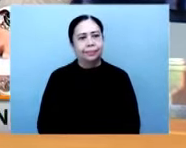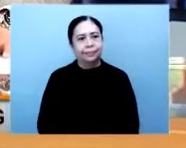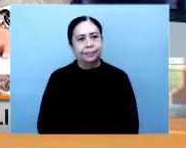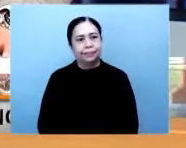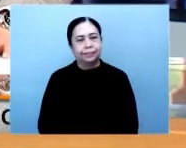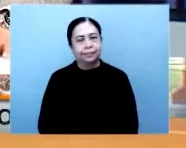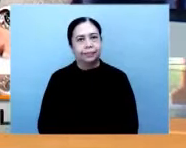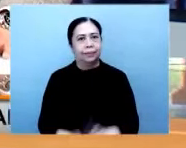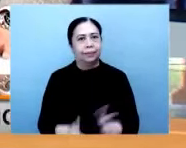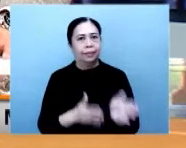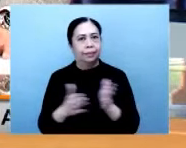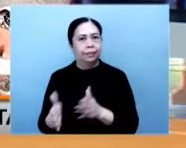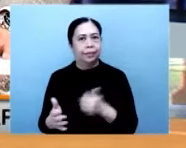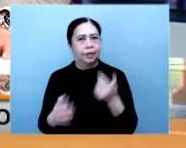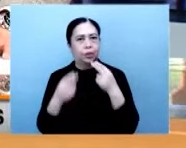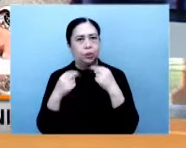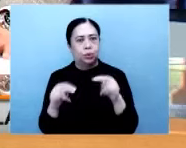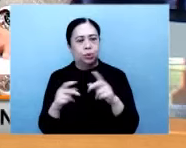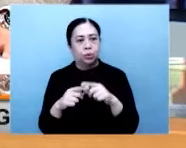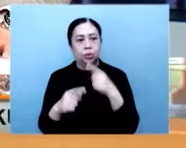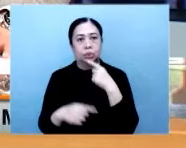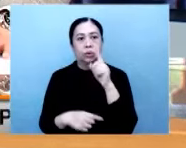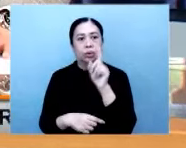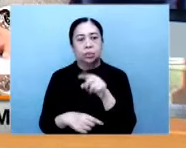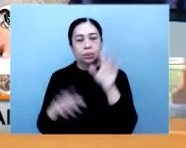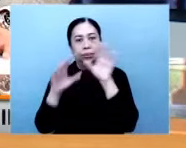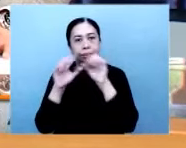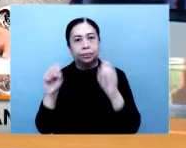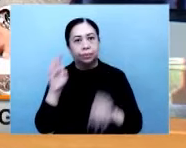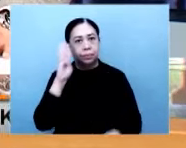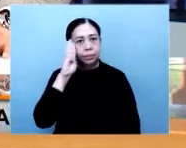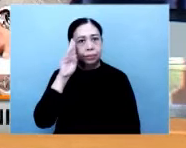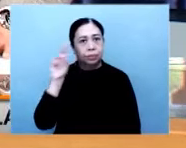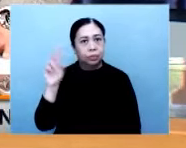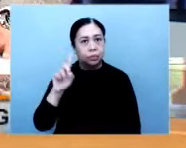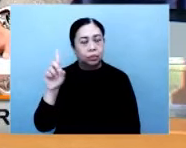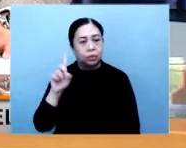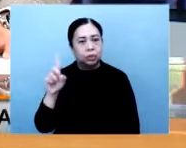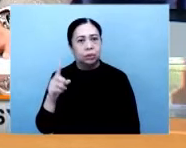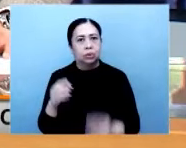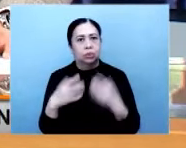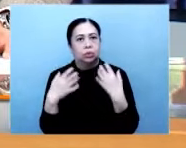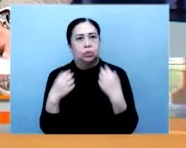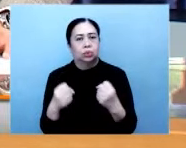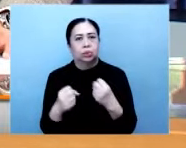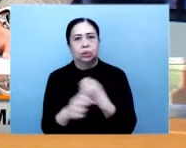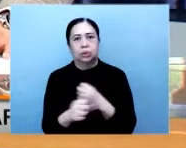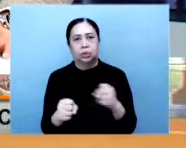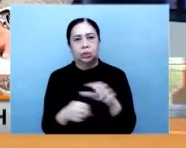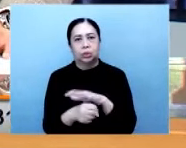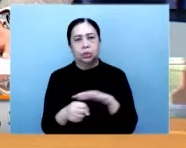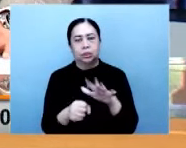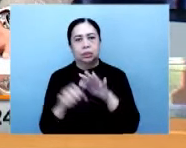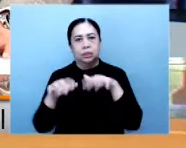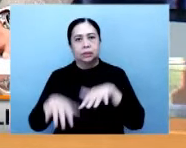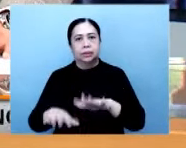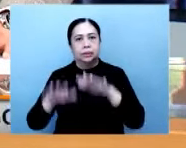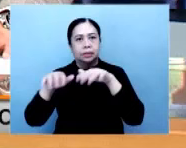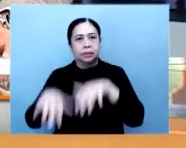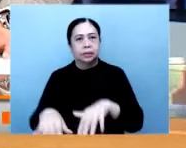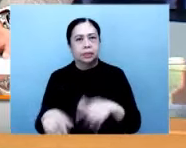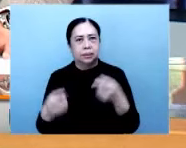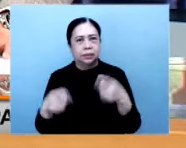tayo sa ibang balita. Ipinag-utos ni Pangulong Bongbong Marcos na palakasin ang seguridad sa ating karagatan. Kasunod yan